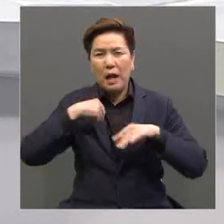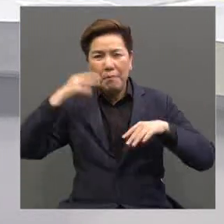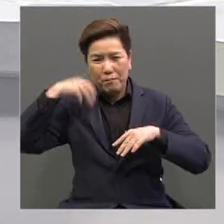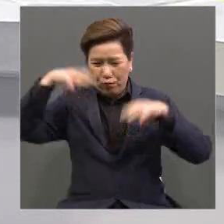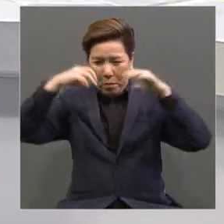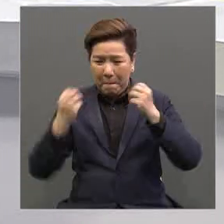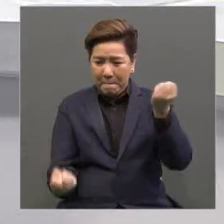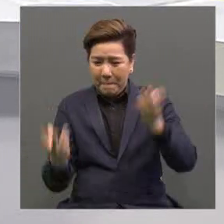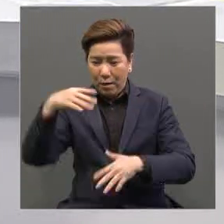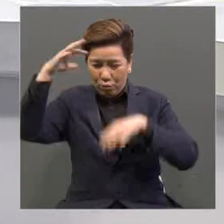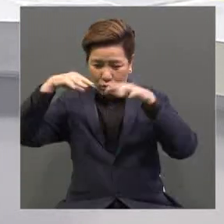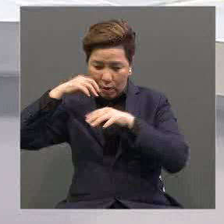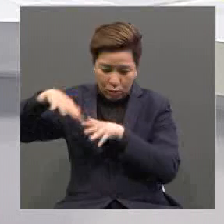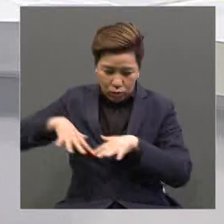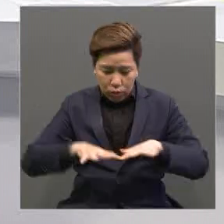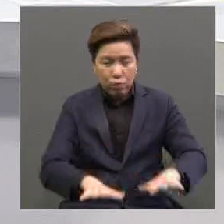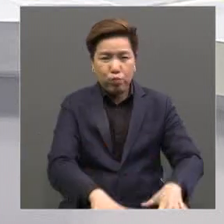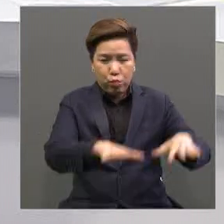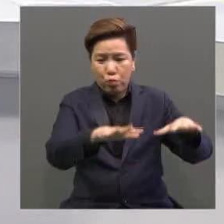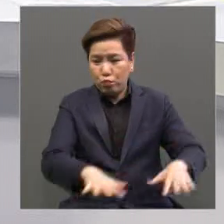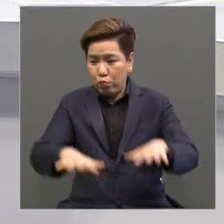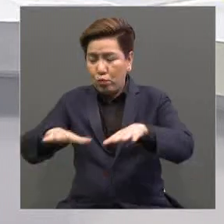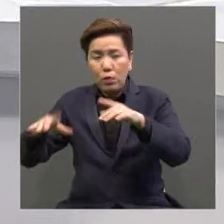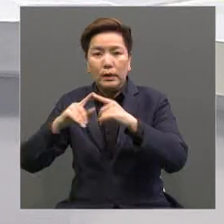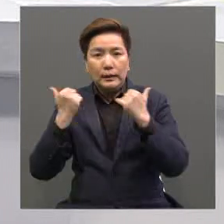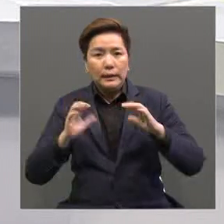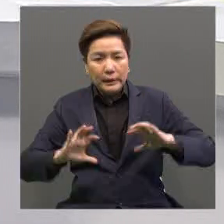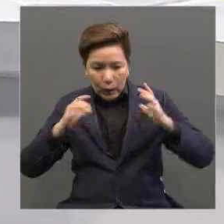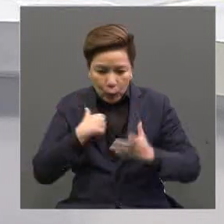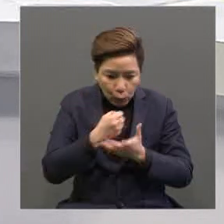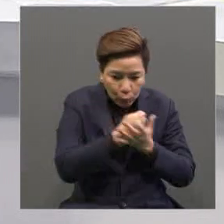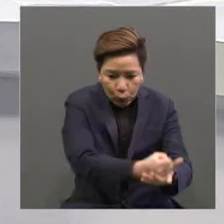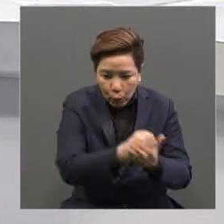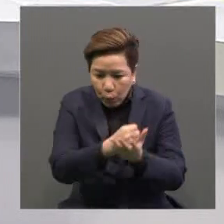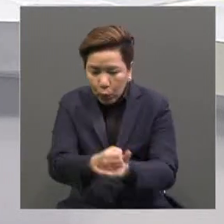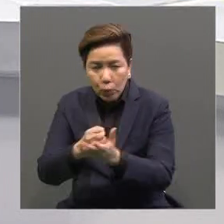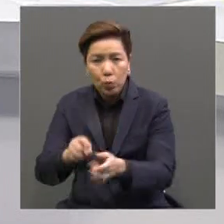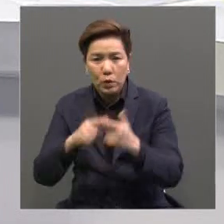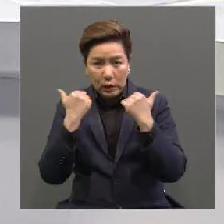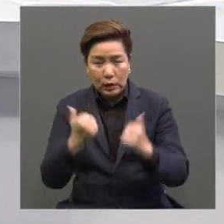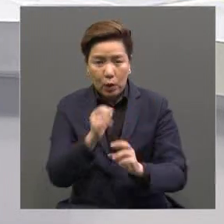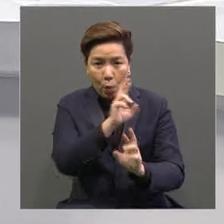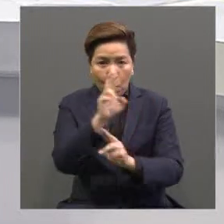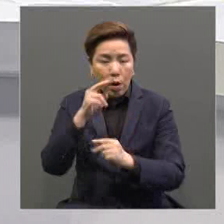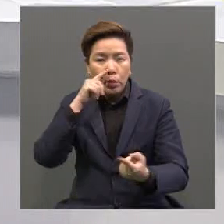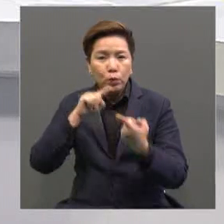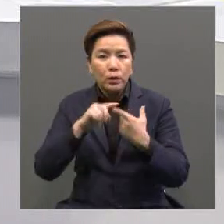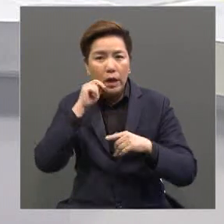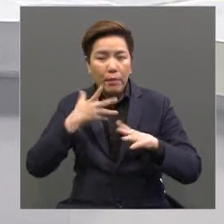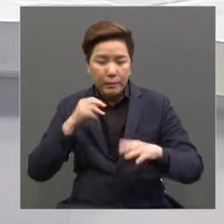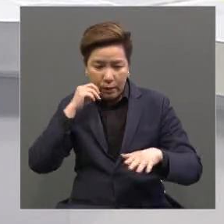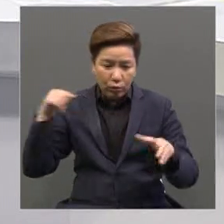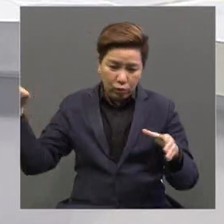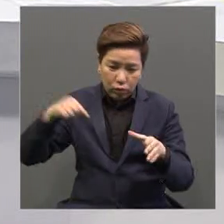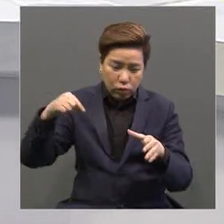น้ำป่าไหลทะลักเข้าไปท่วมในหลายพื้นที่นะหน่วยงานภาครัฐเองก็เร่งเข้าให้การช่วยเหลือขนาดเองก็ต้องมีการเฝ้าระวังเรื่องของหนาม